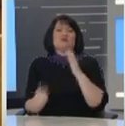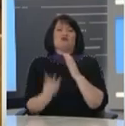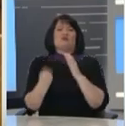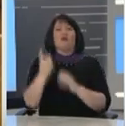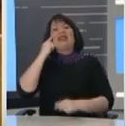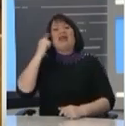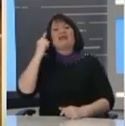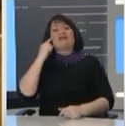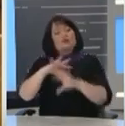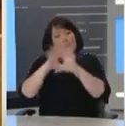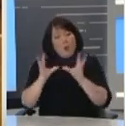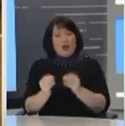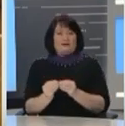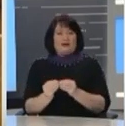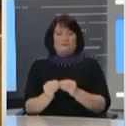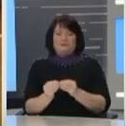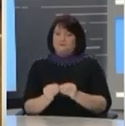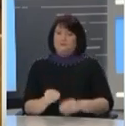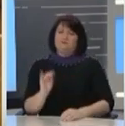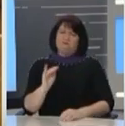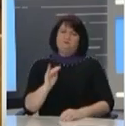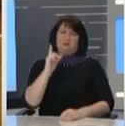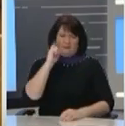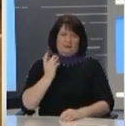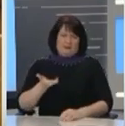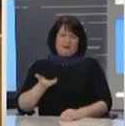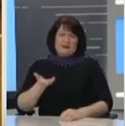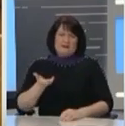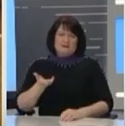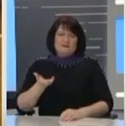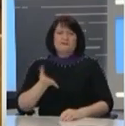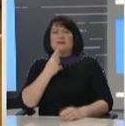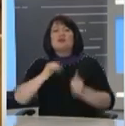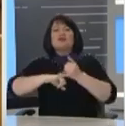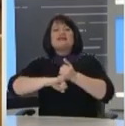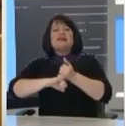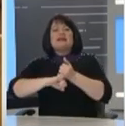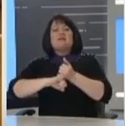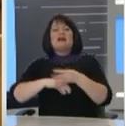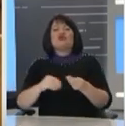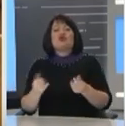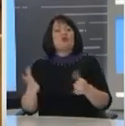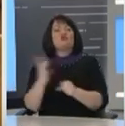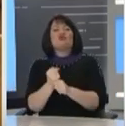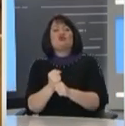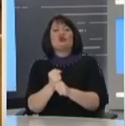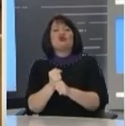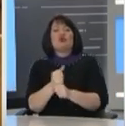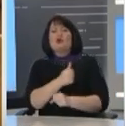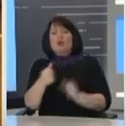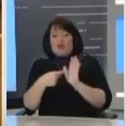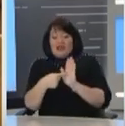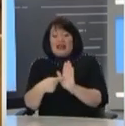καινοτομίας. Και ξέρετε, αυτό το στοίχημα δεν θα κερδιθεί μόνο στο επίπεδο των αριθμών και των